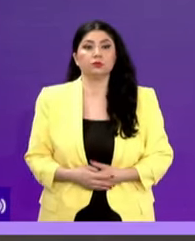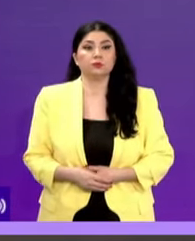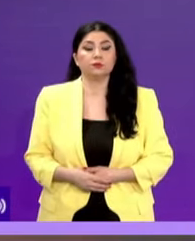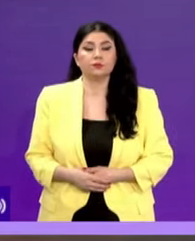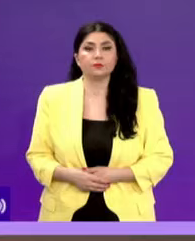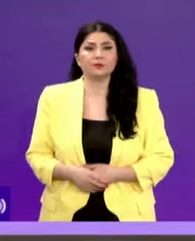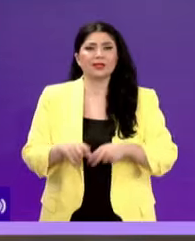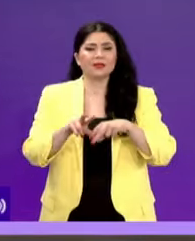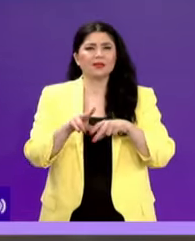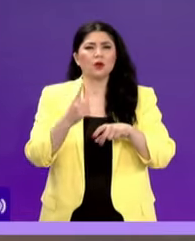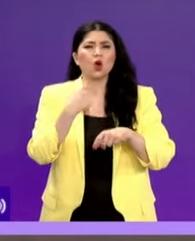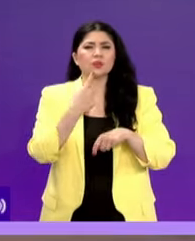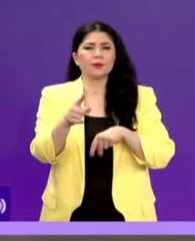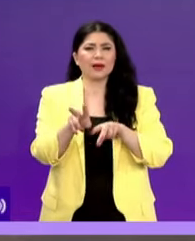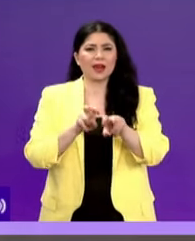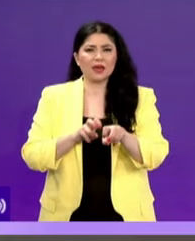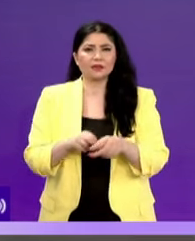urmă cu aproximativ o săptămână